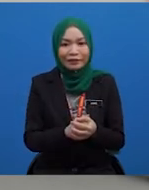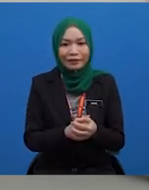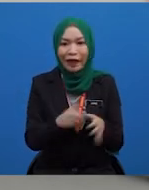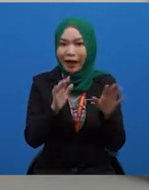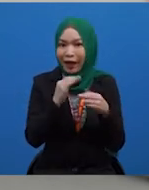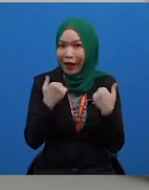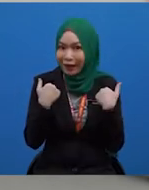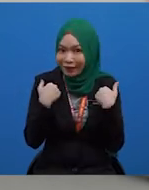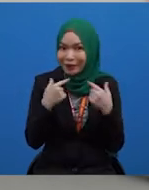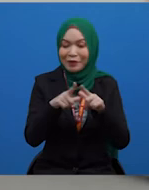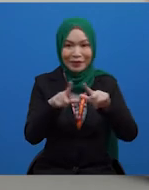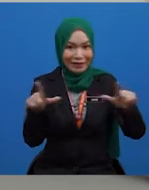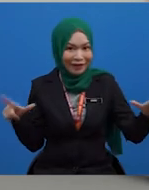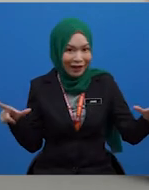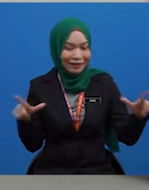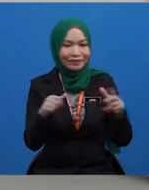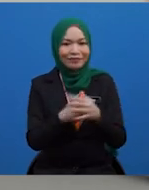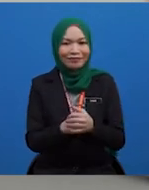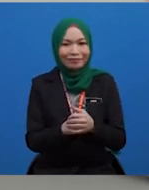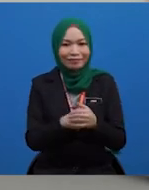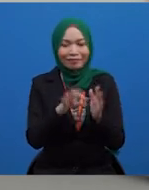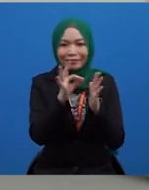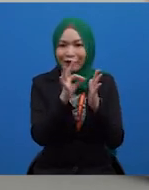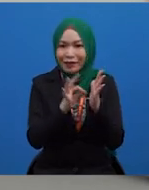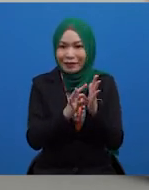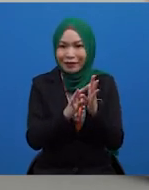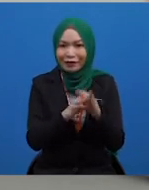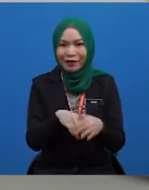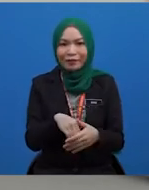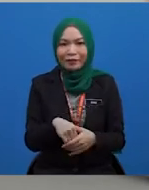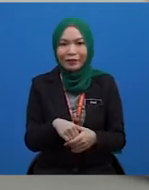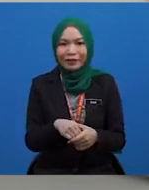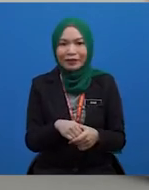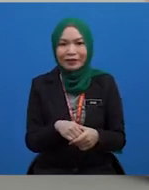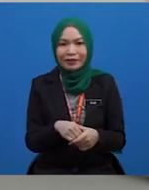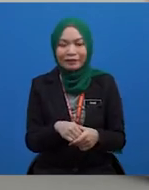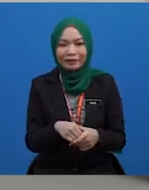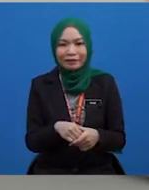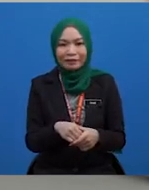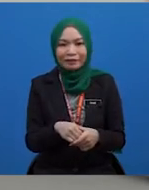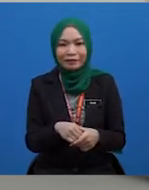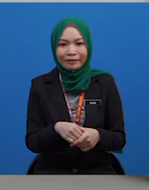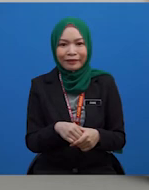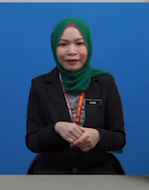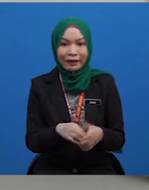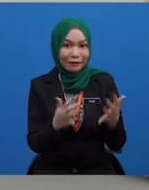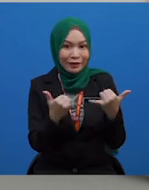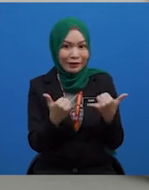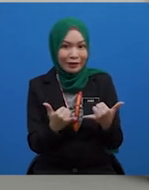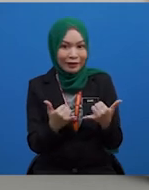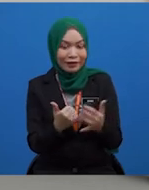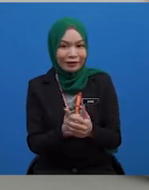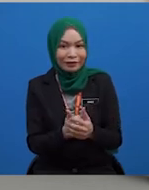bersasar merupakan falsafah yang terkini dan paling banyak digunakan serta menjadi amalan